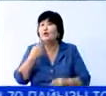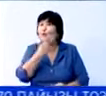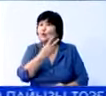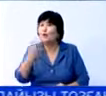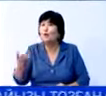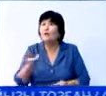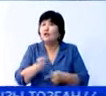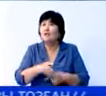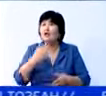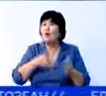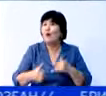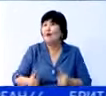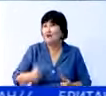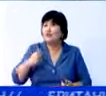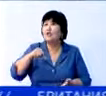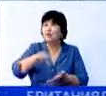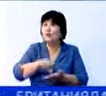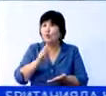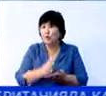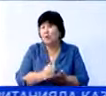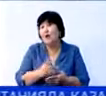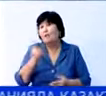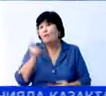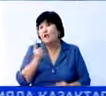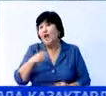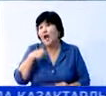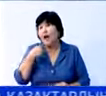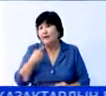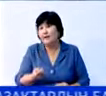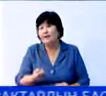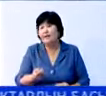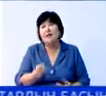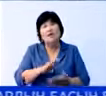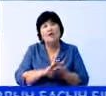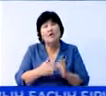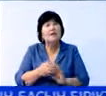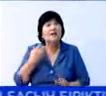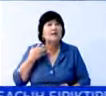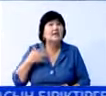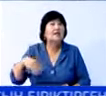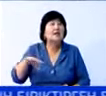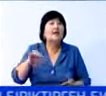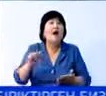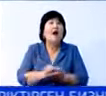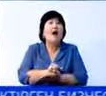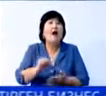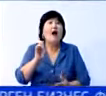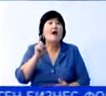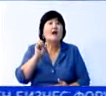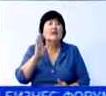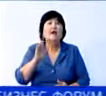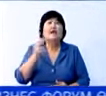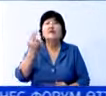өте мақтаныш сезімде отырмыз. Бірінші айтатын жағдай, сыр елінің архивінің